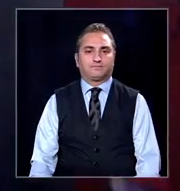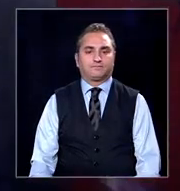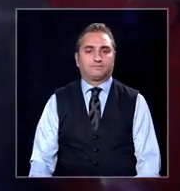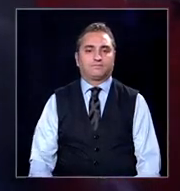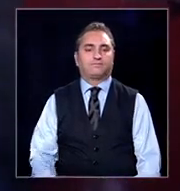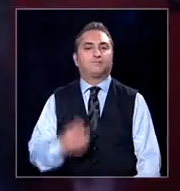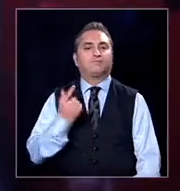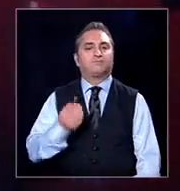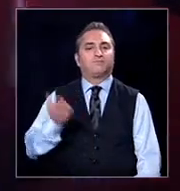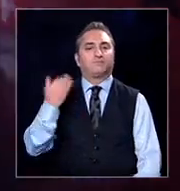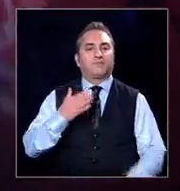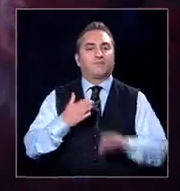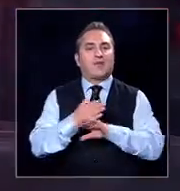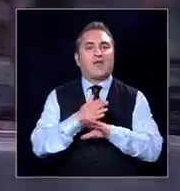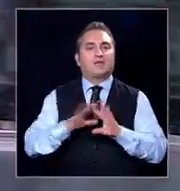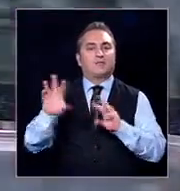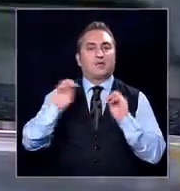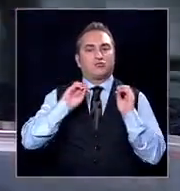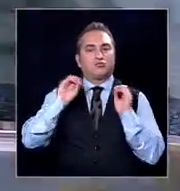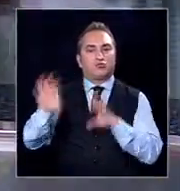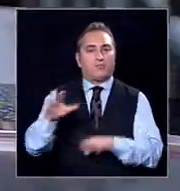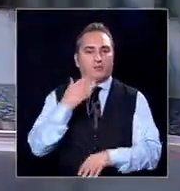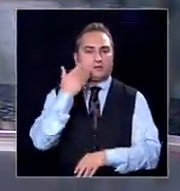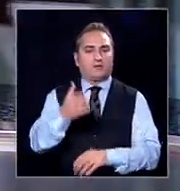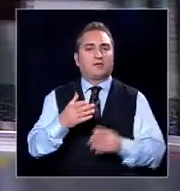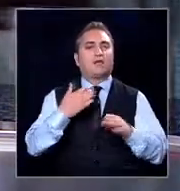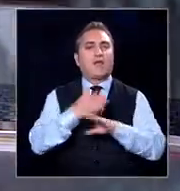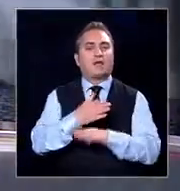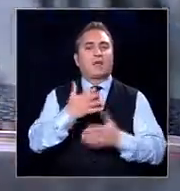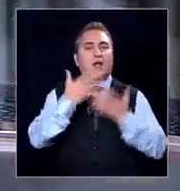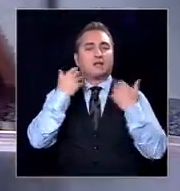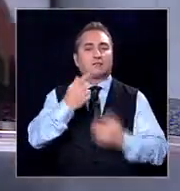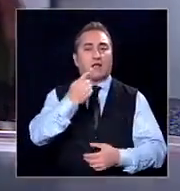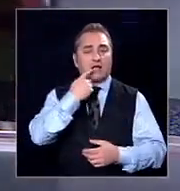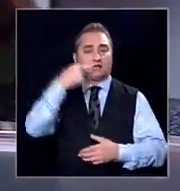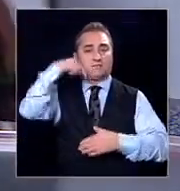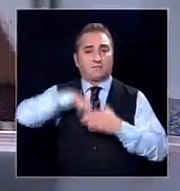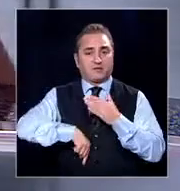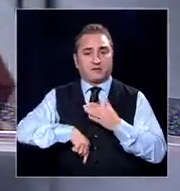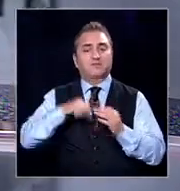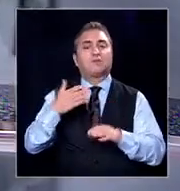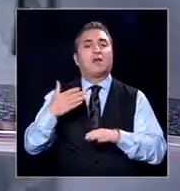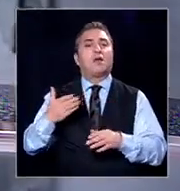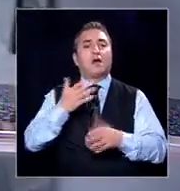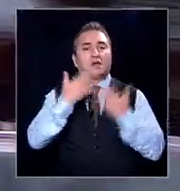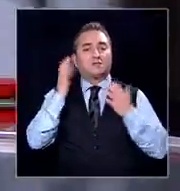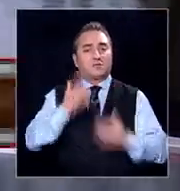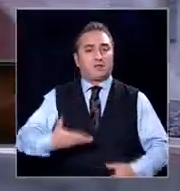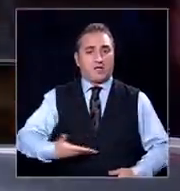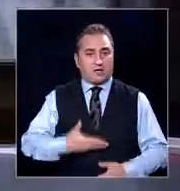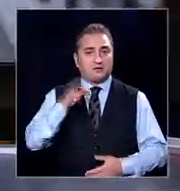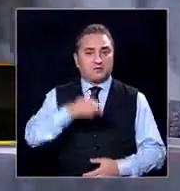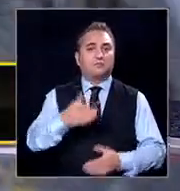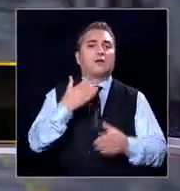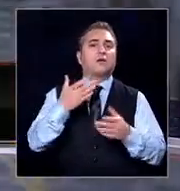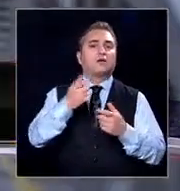Hani az önce ekmekleri çöpe attıklarında dedik ya, ekmek aslanın ağzındaydı, midesindeydi, şimdi aslan da açtı. İnsanlar bakın ekmeğinin peşinde,